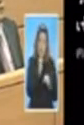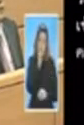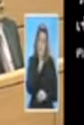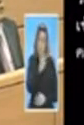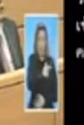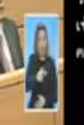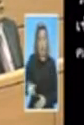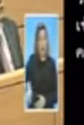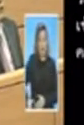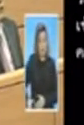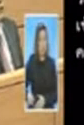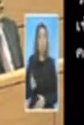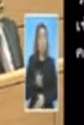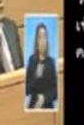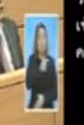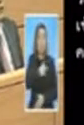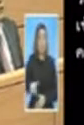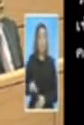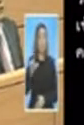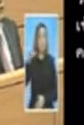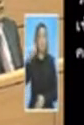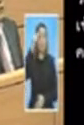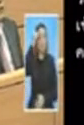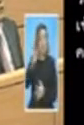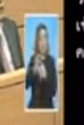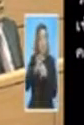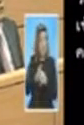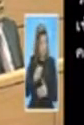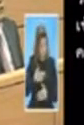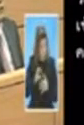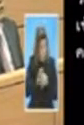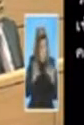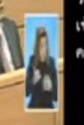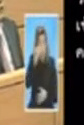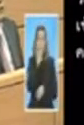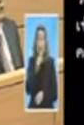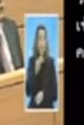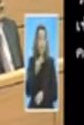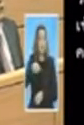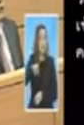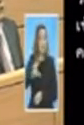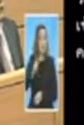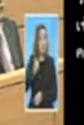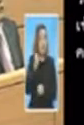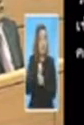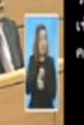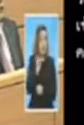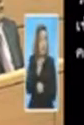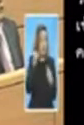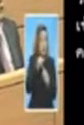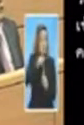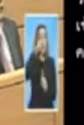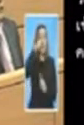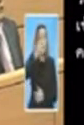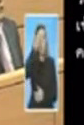าเพื่อจับพองคำพวกกับผมไม่ได้ไปกินแกลบผมขอสาปแช่ง